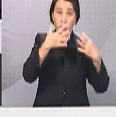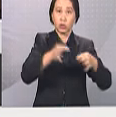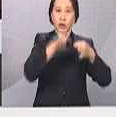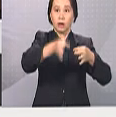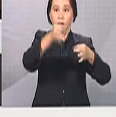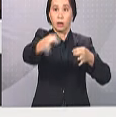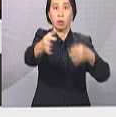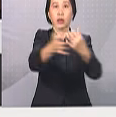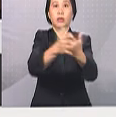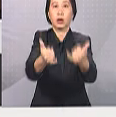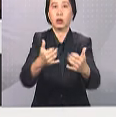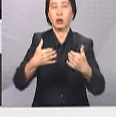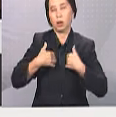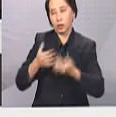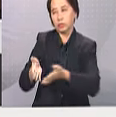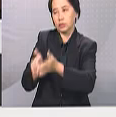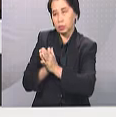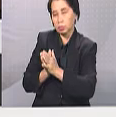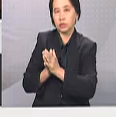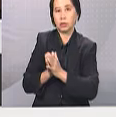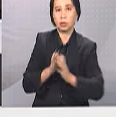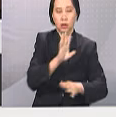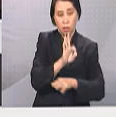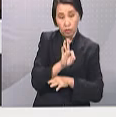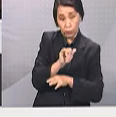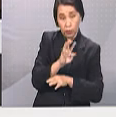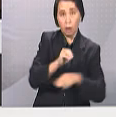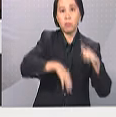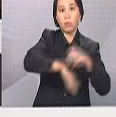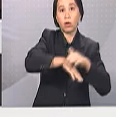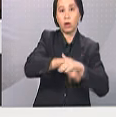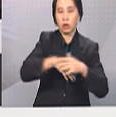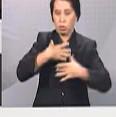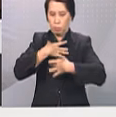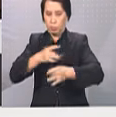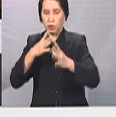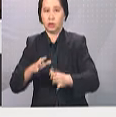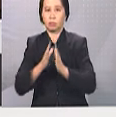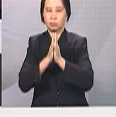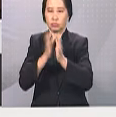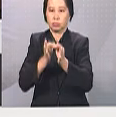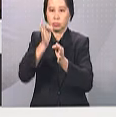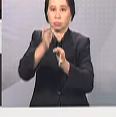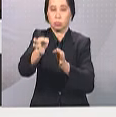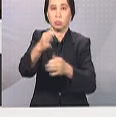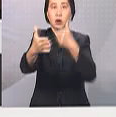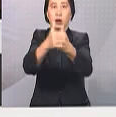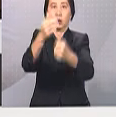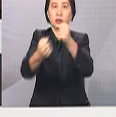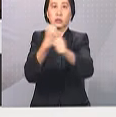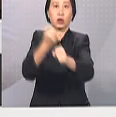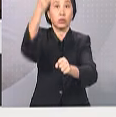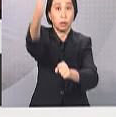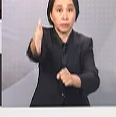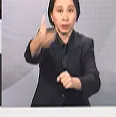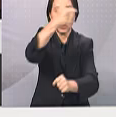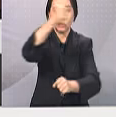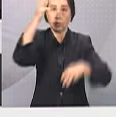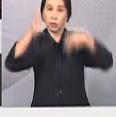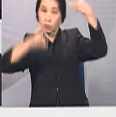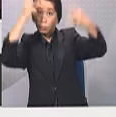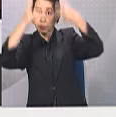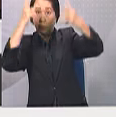dilaksanakan. Namun ada gesaan supaya terutama daripada peminat sendiri supaya ia ditangguhkan sehingga tahun depan kerana dibimbangi ia akan